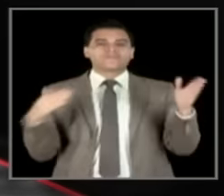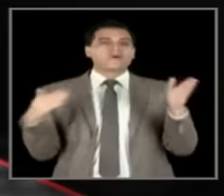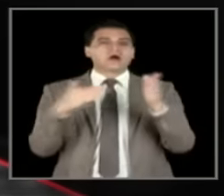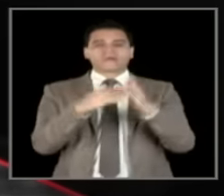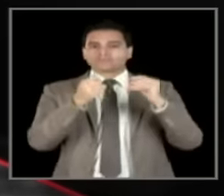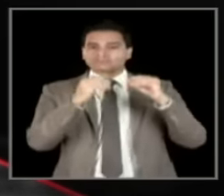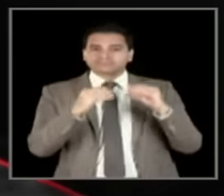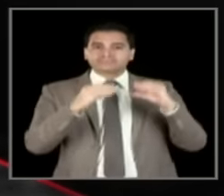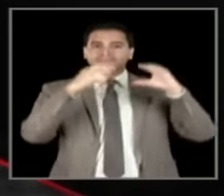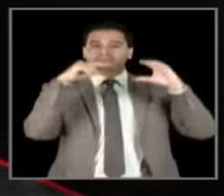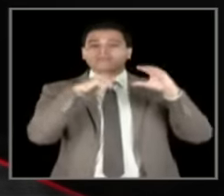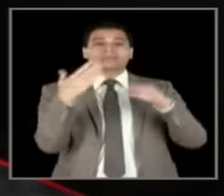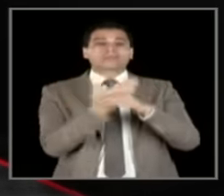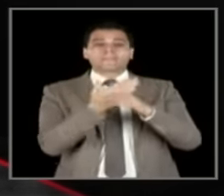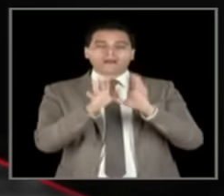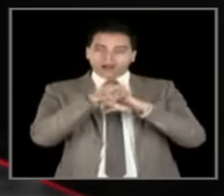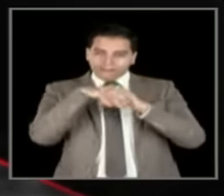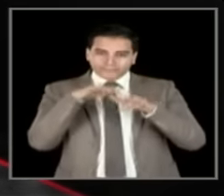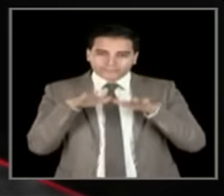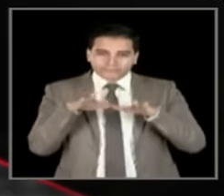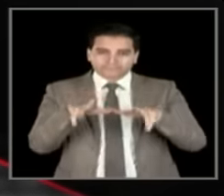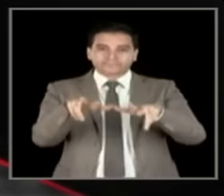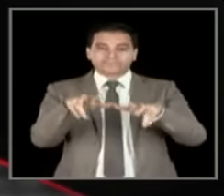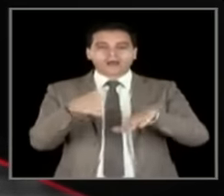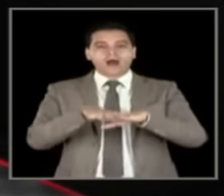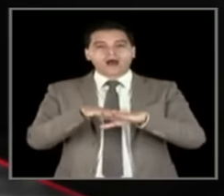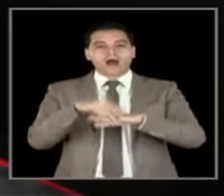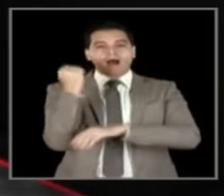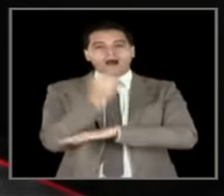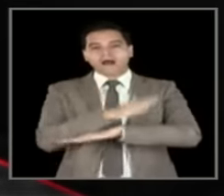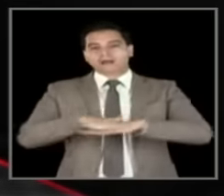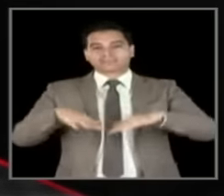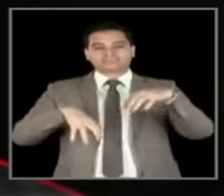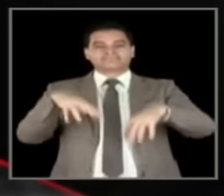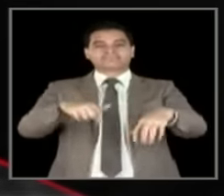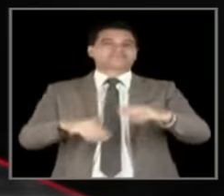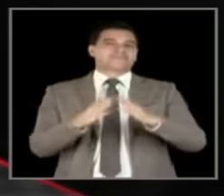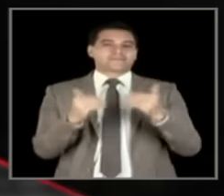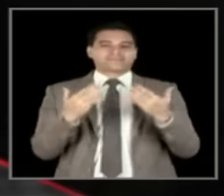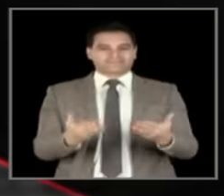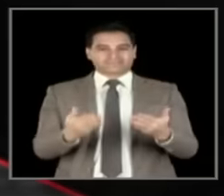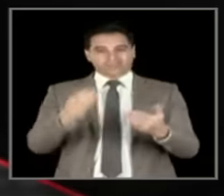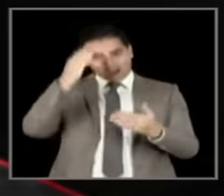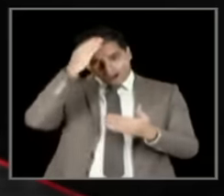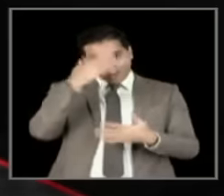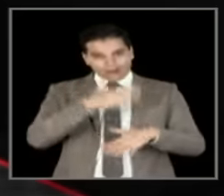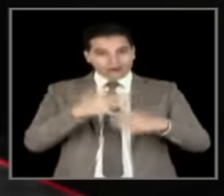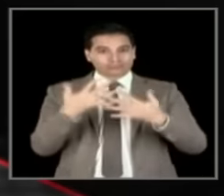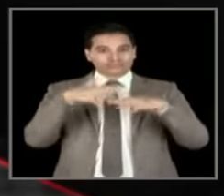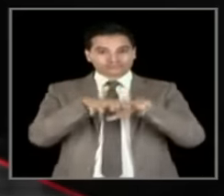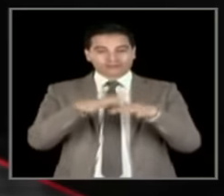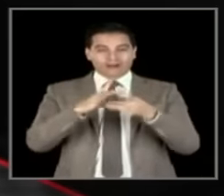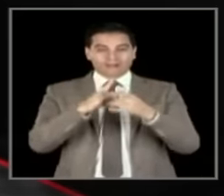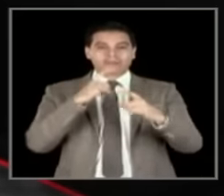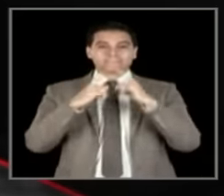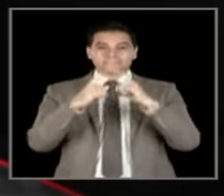في نهاية الموسم سوف تستثمر لتطوير القرى المصرية. العباقرة بشراكة البنك الأهلي